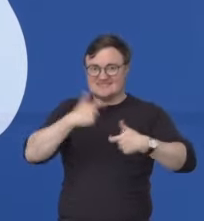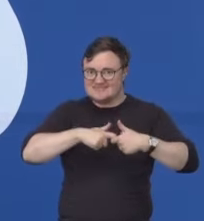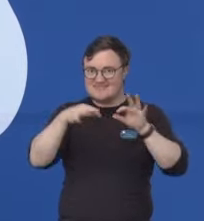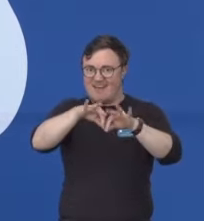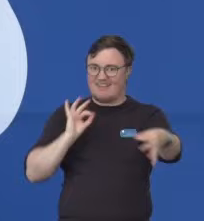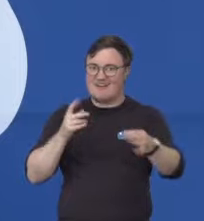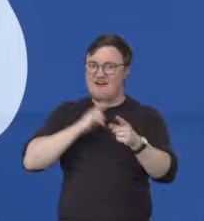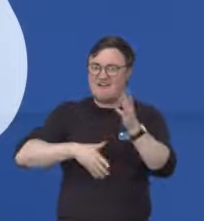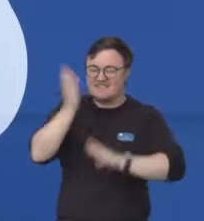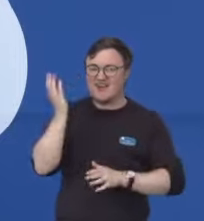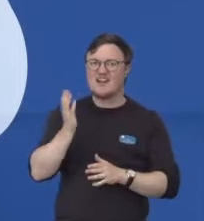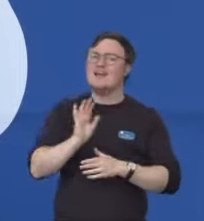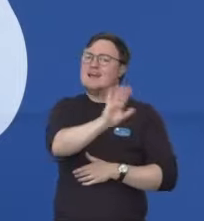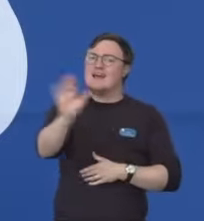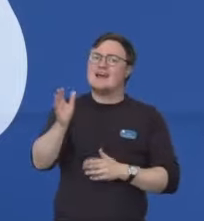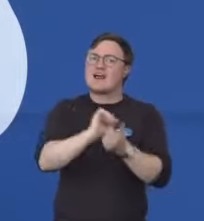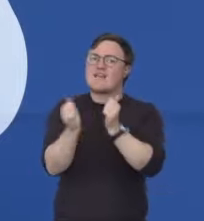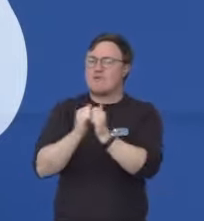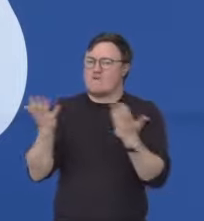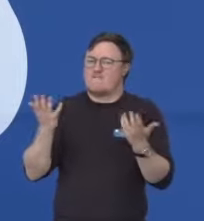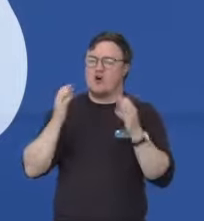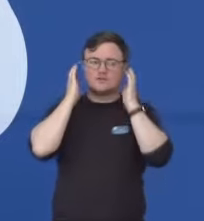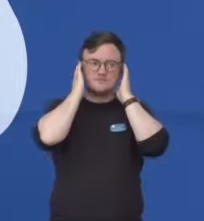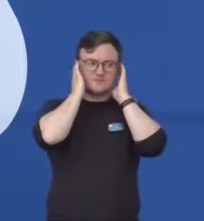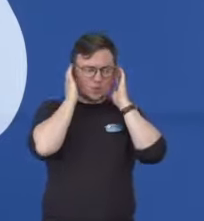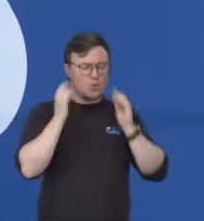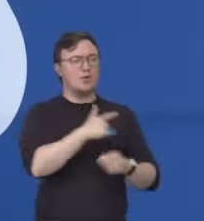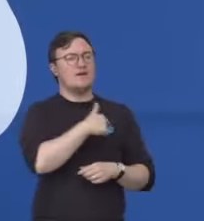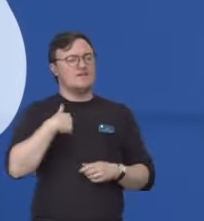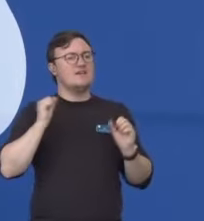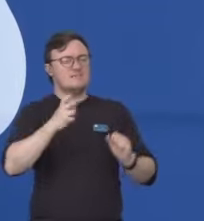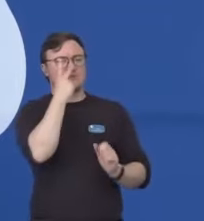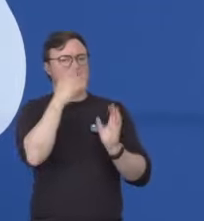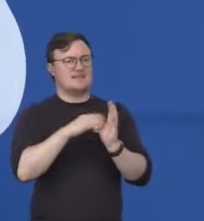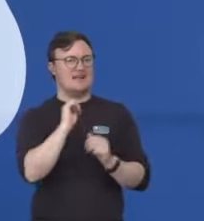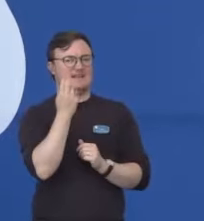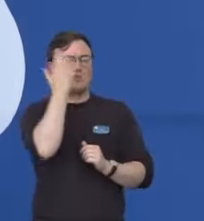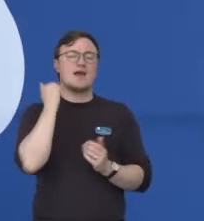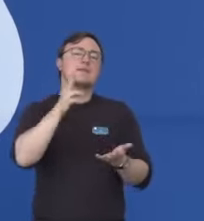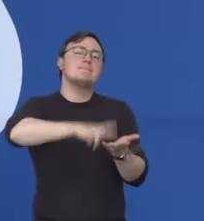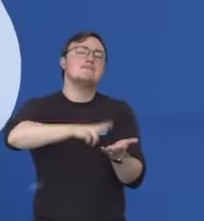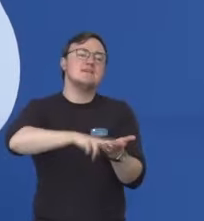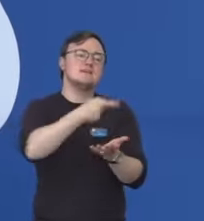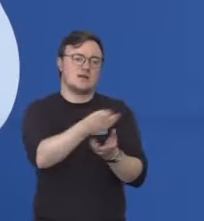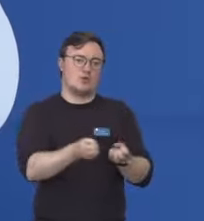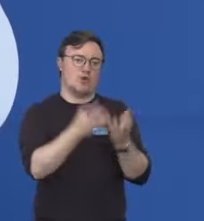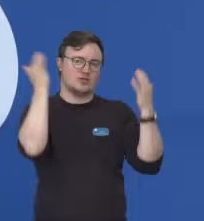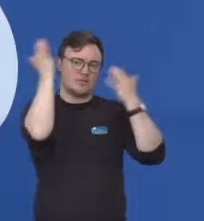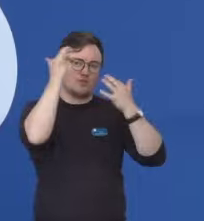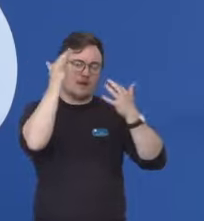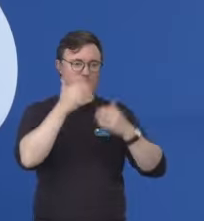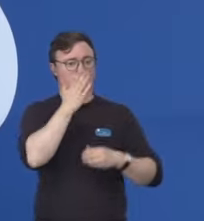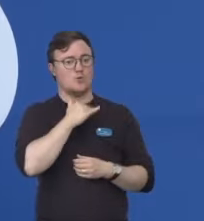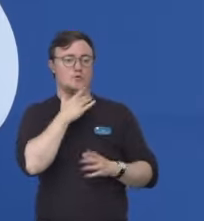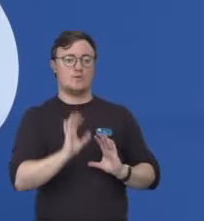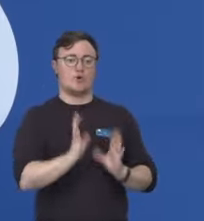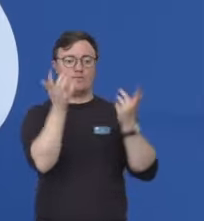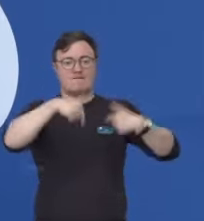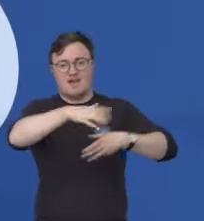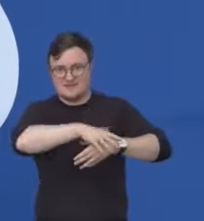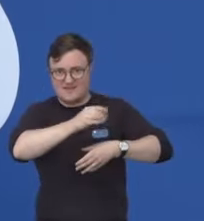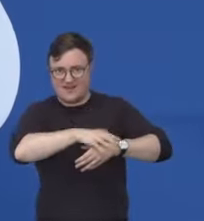reformer vill ni se? Men vi behöver ju se till att EU också kan visa på att man löser problem som unga personer upplever här i Sverige. Och då